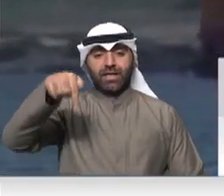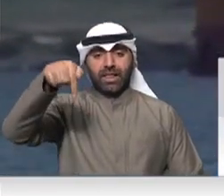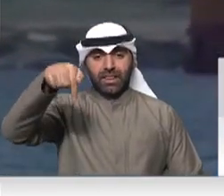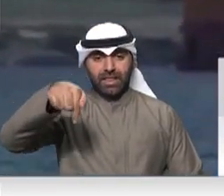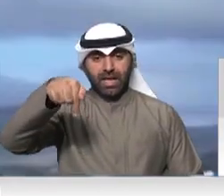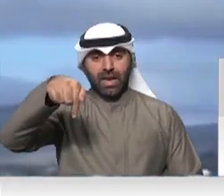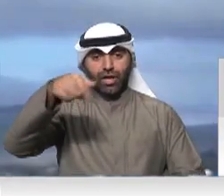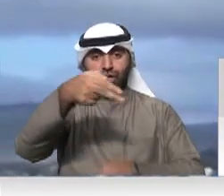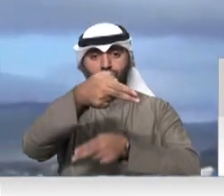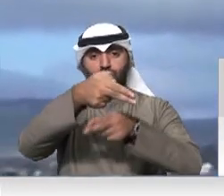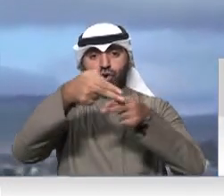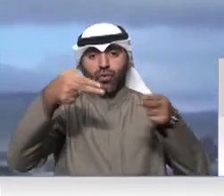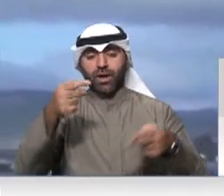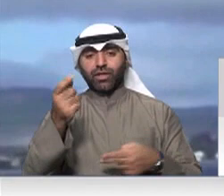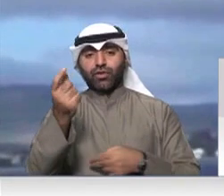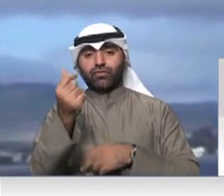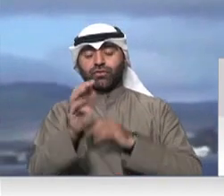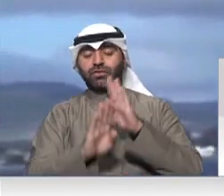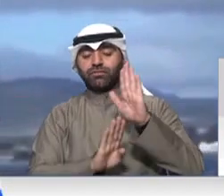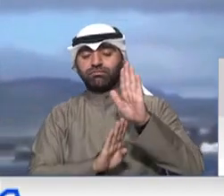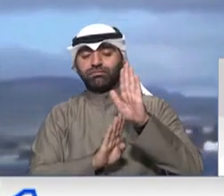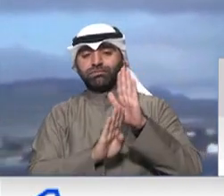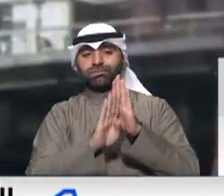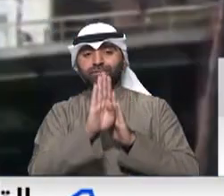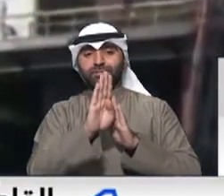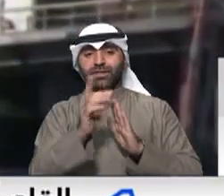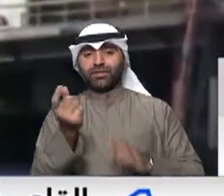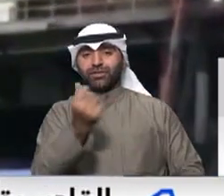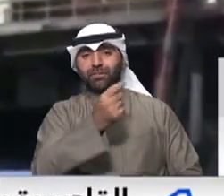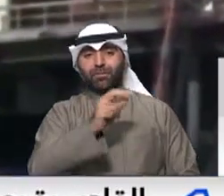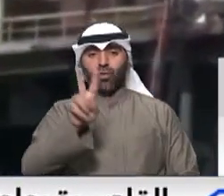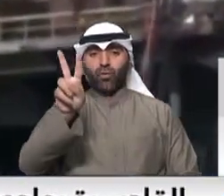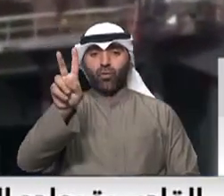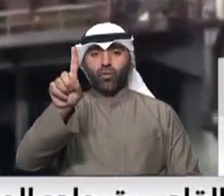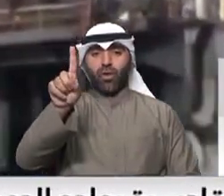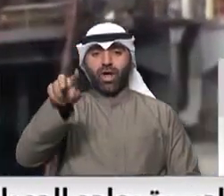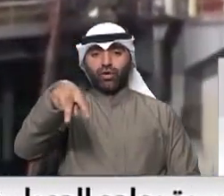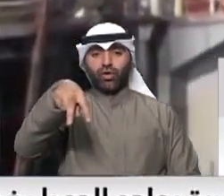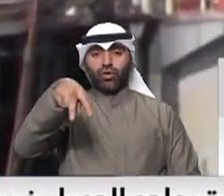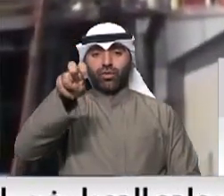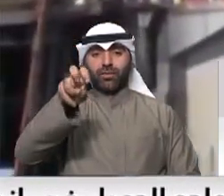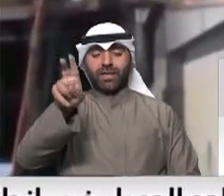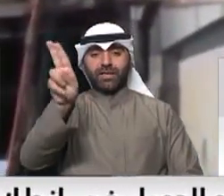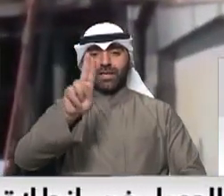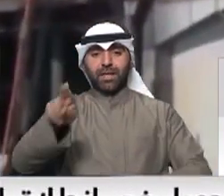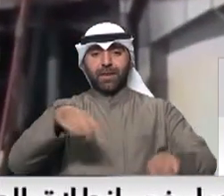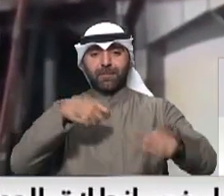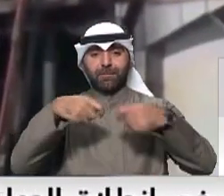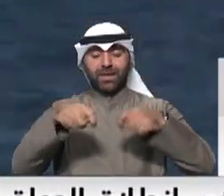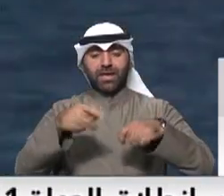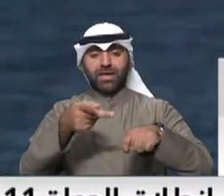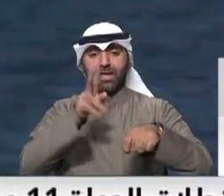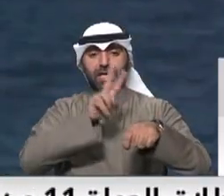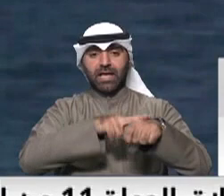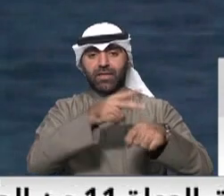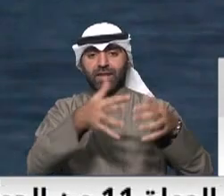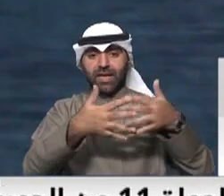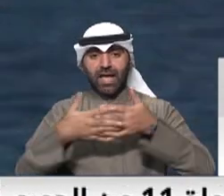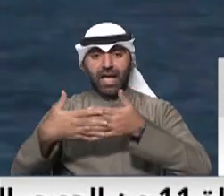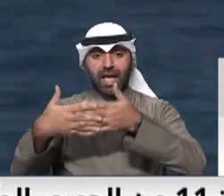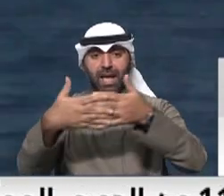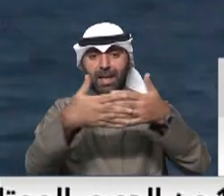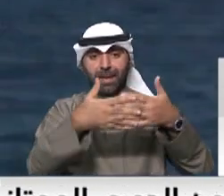الأسبوع بدعم من أنباء إيجابية حول الاقتصاد الأمريكي ومخاوف من أن يرفع الهجوم على السفن تكاليف